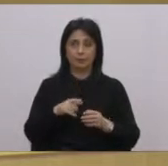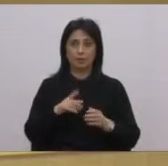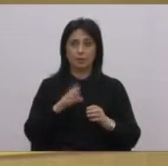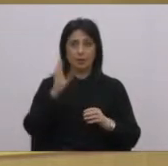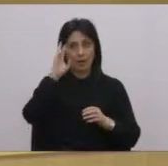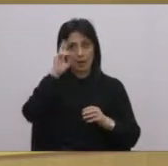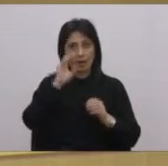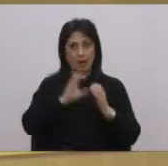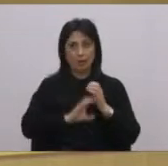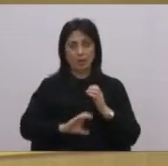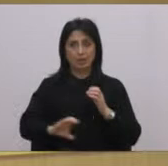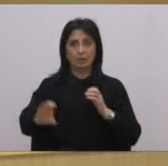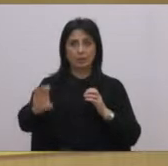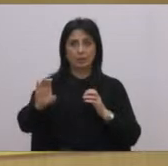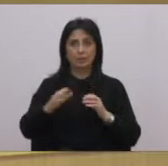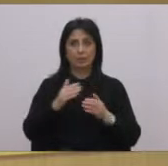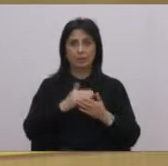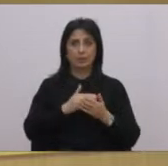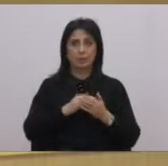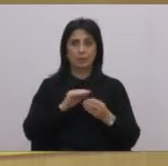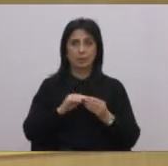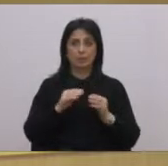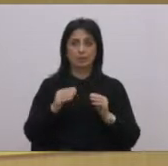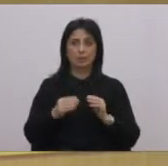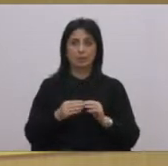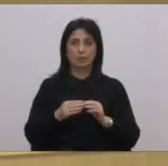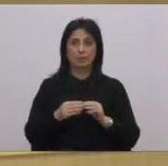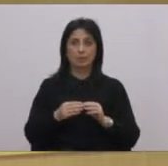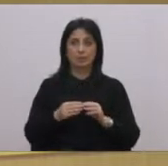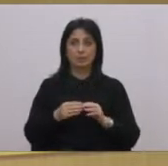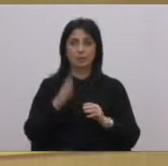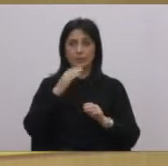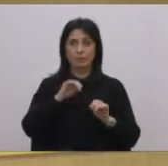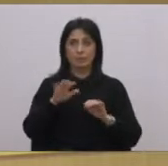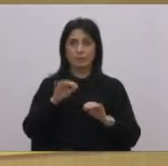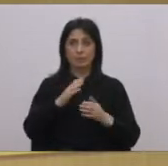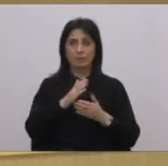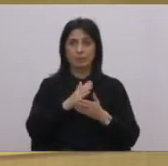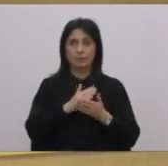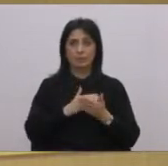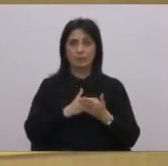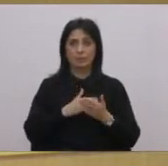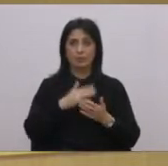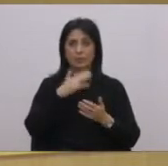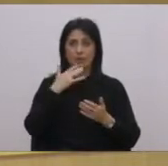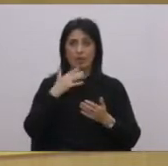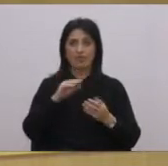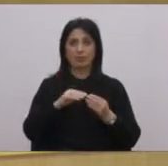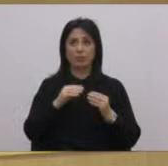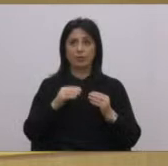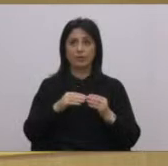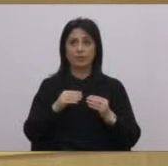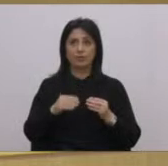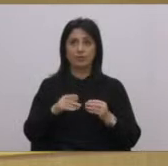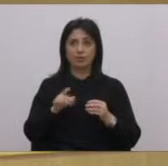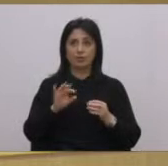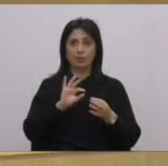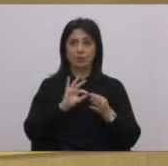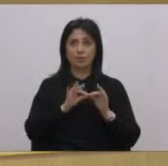საორგანიზაციო სისტემის პრობლემებს. წყალმარაგების ნაწილში მრავლად არის გამოწვევები, ხომ ჩამორთული